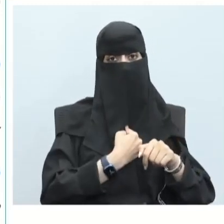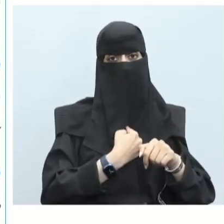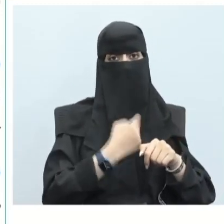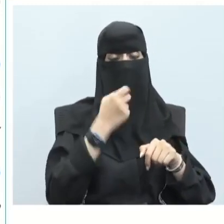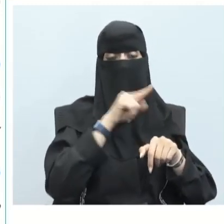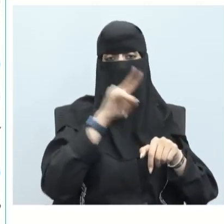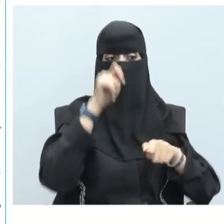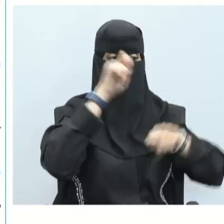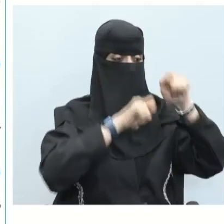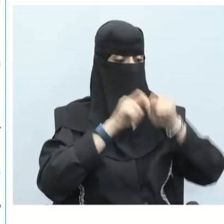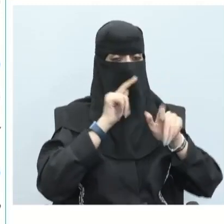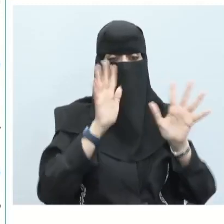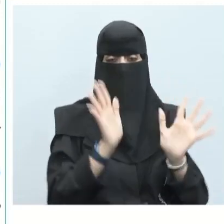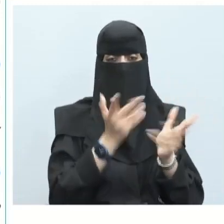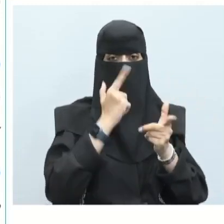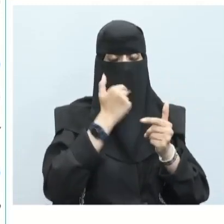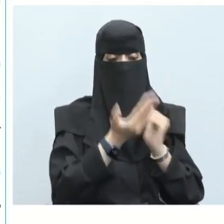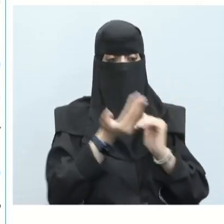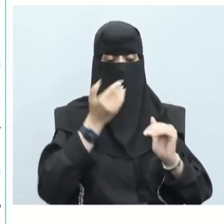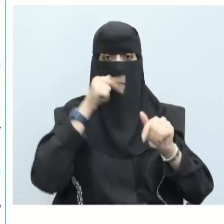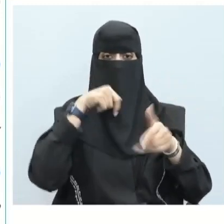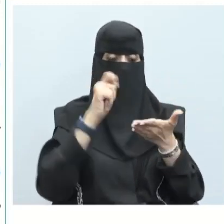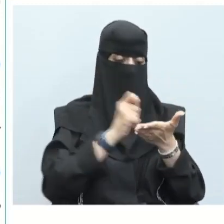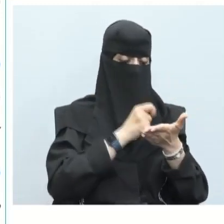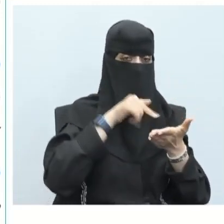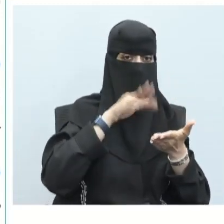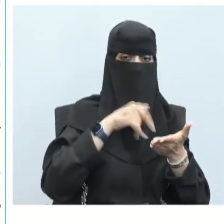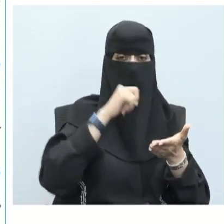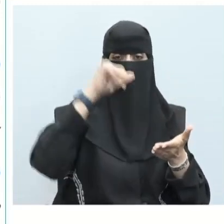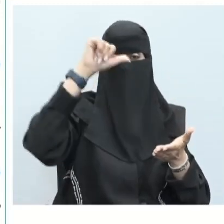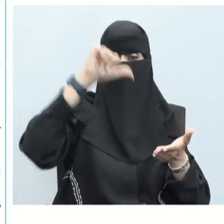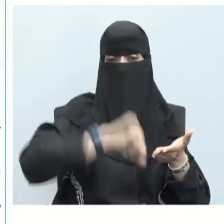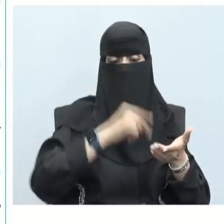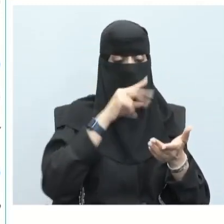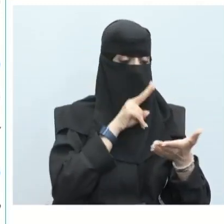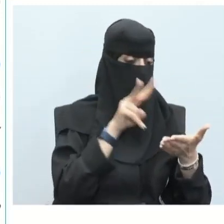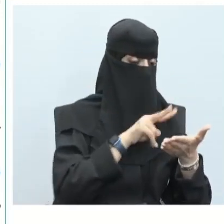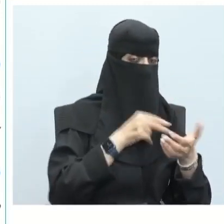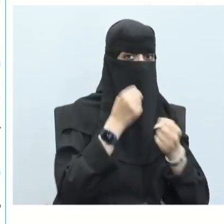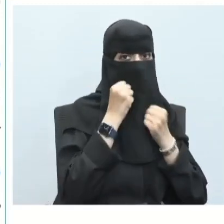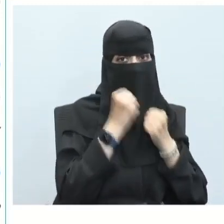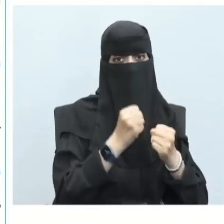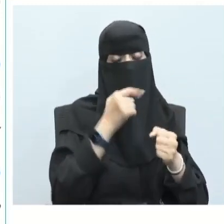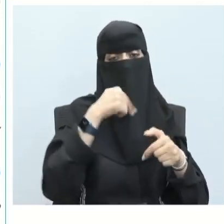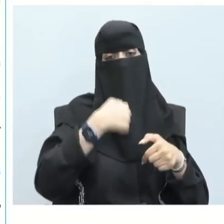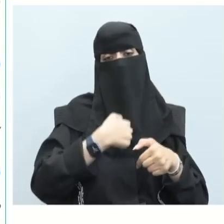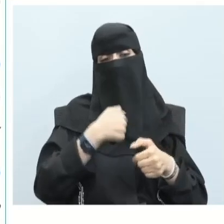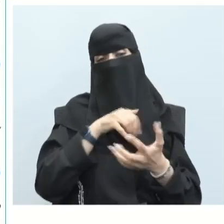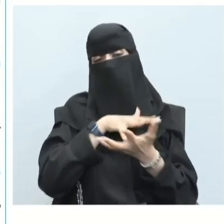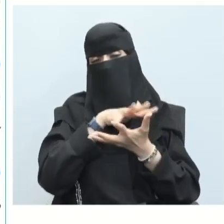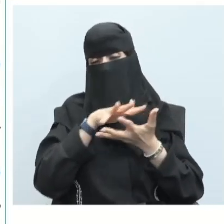ولم استخدم اي مراجع وكتبته بخط سيء لا يقرا ولكن انا ظروفي